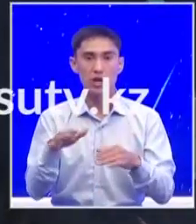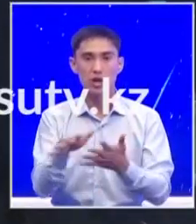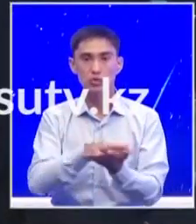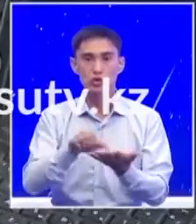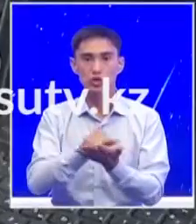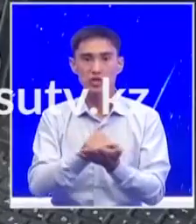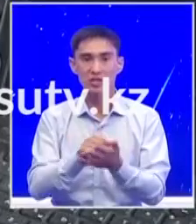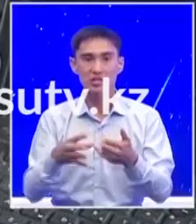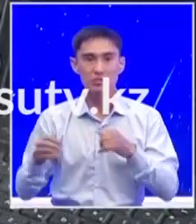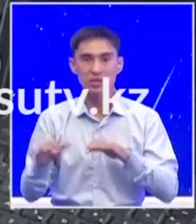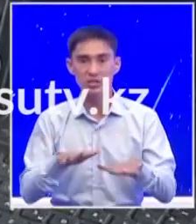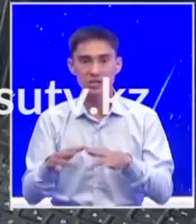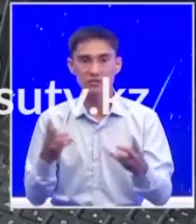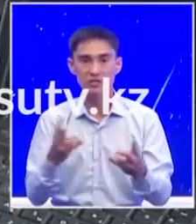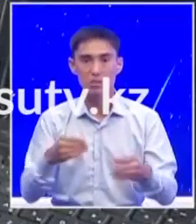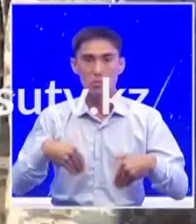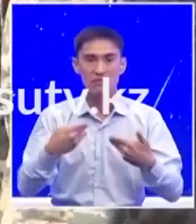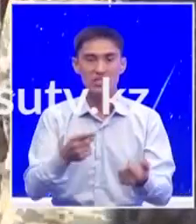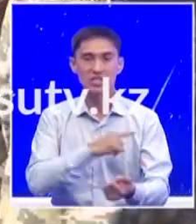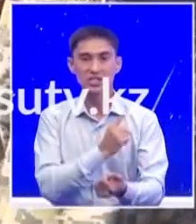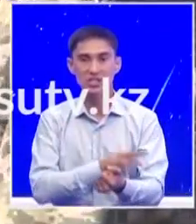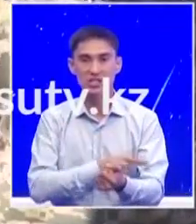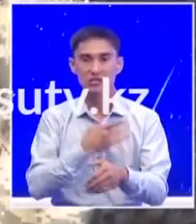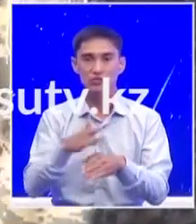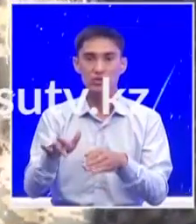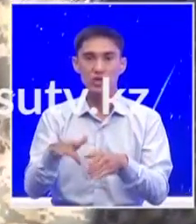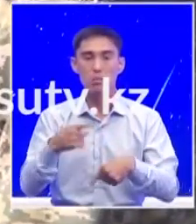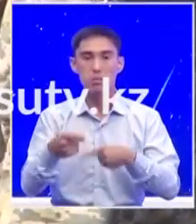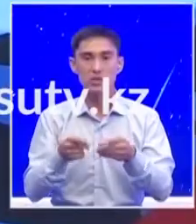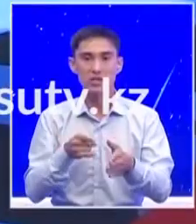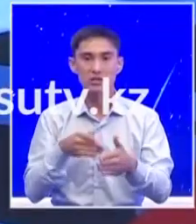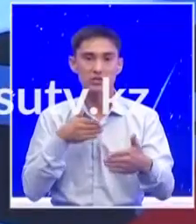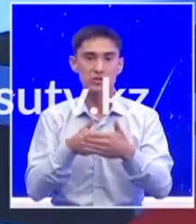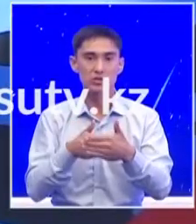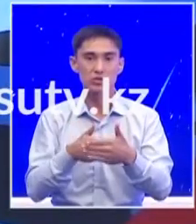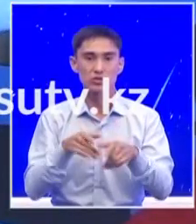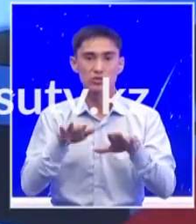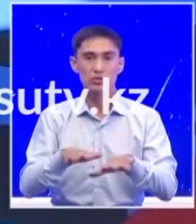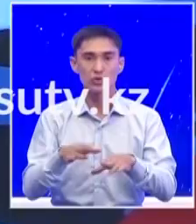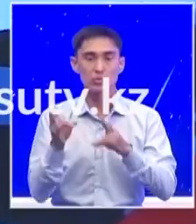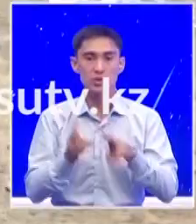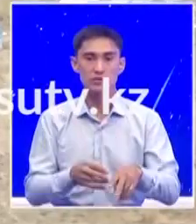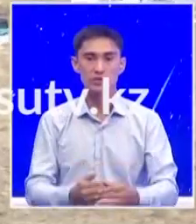землетрясение. Возникла необходимость привлечения сил и средств для ликвидации его последствий в зоне бедствия.